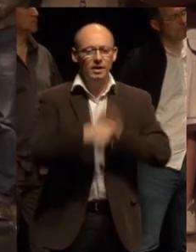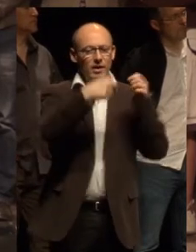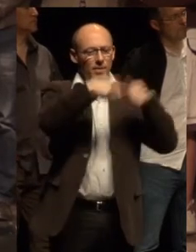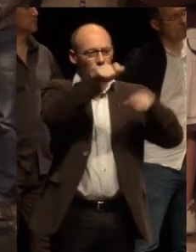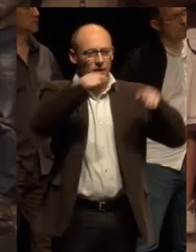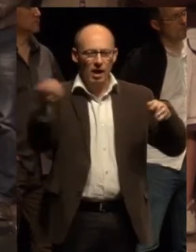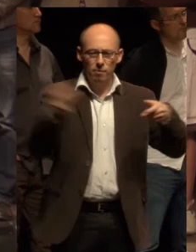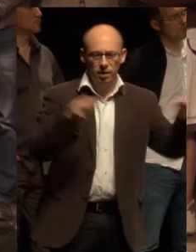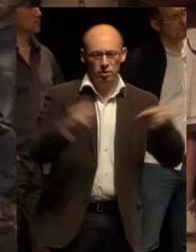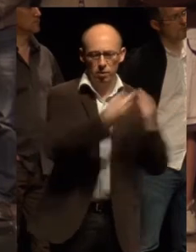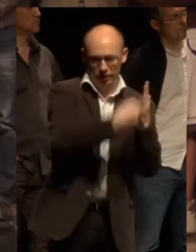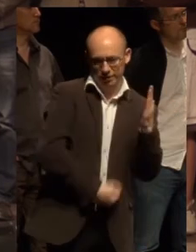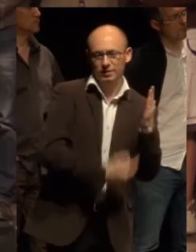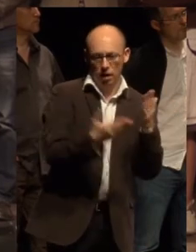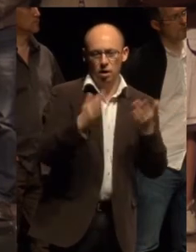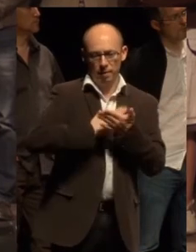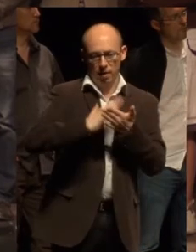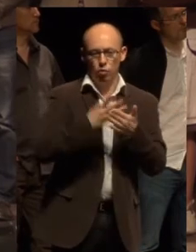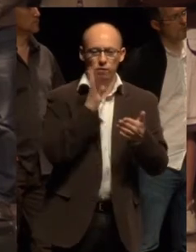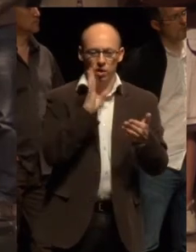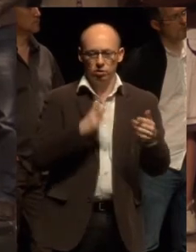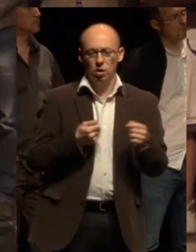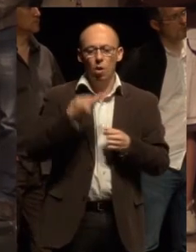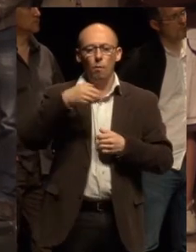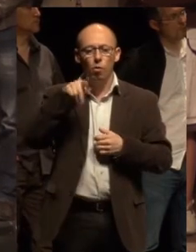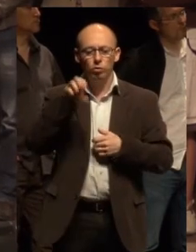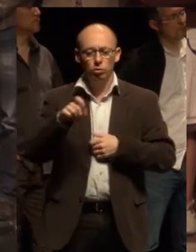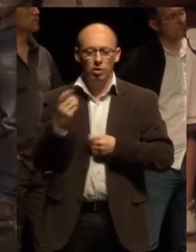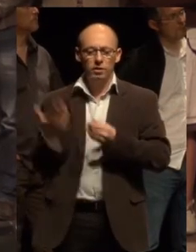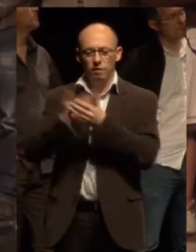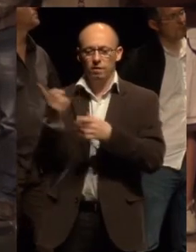amener. Maud, tout à l'heure, en dira quelques mots de plus.